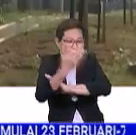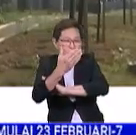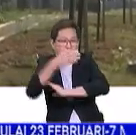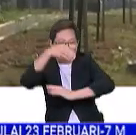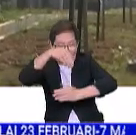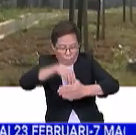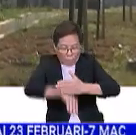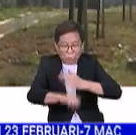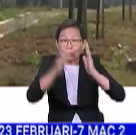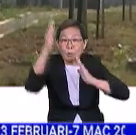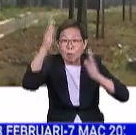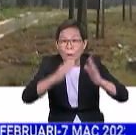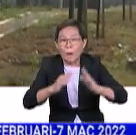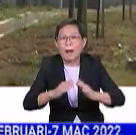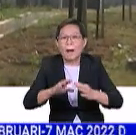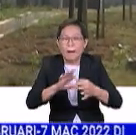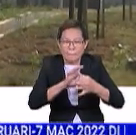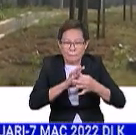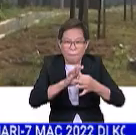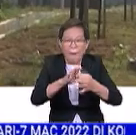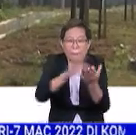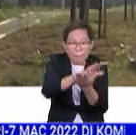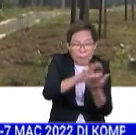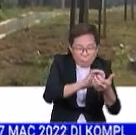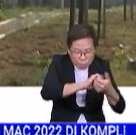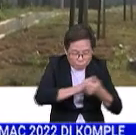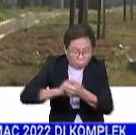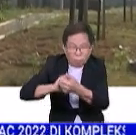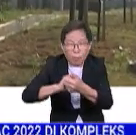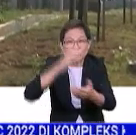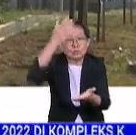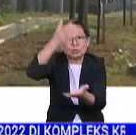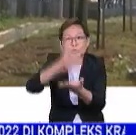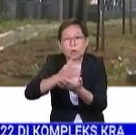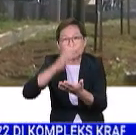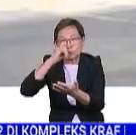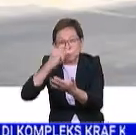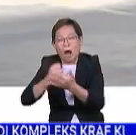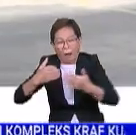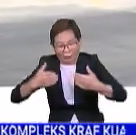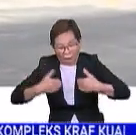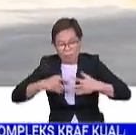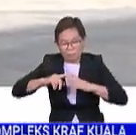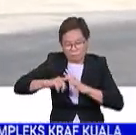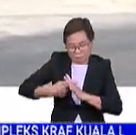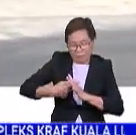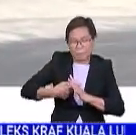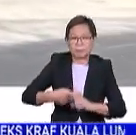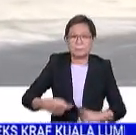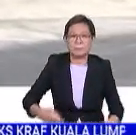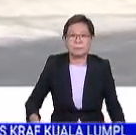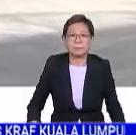Selain itu, pelan tindakan bersepadu membanteras jenayah turut diaktifkan.